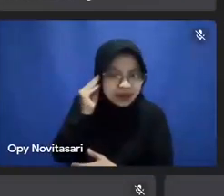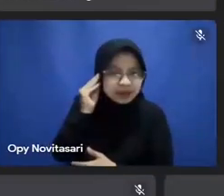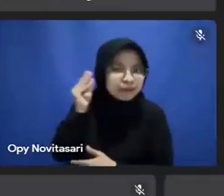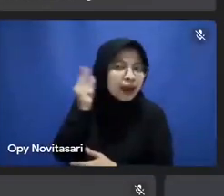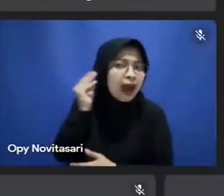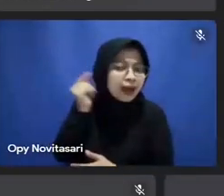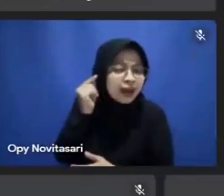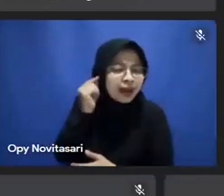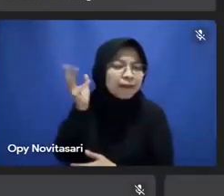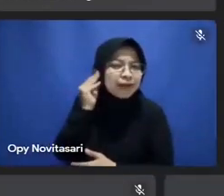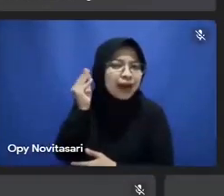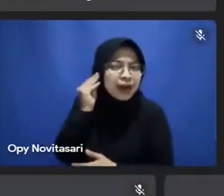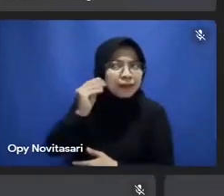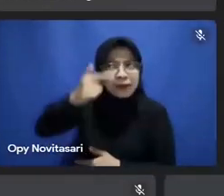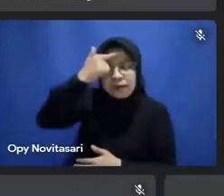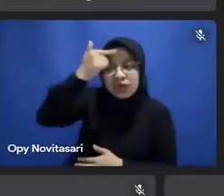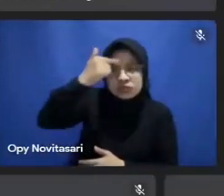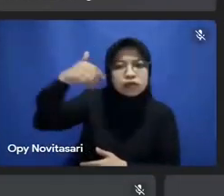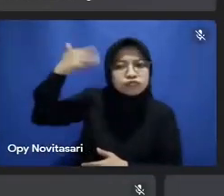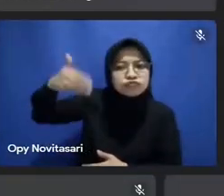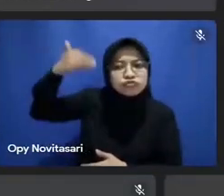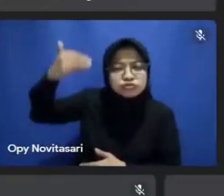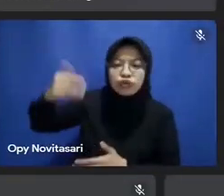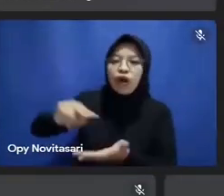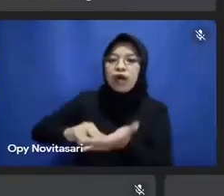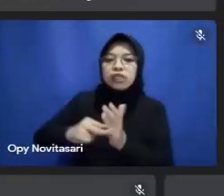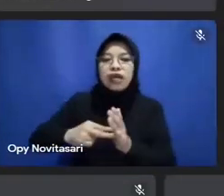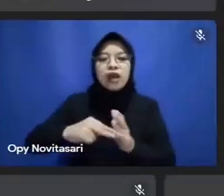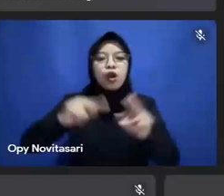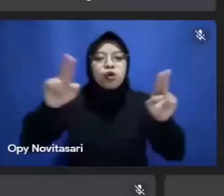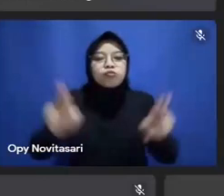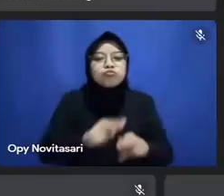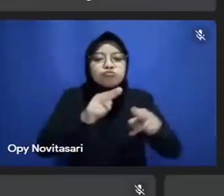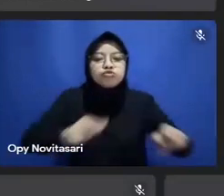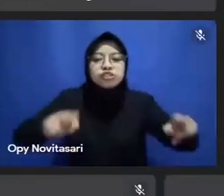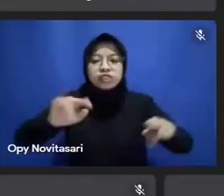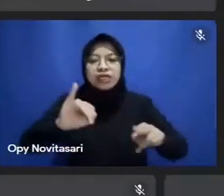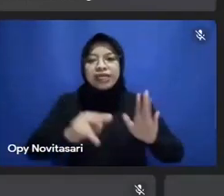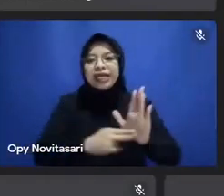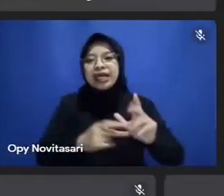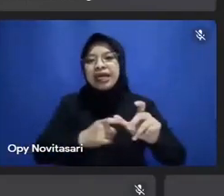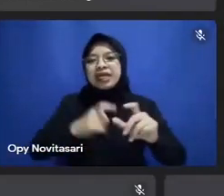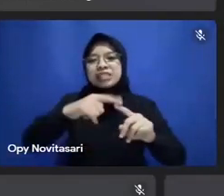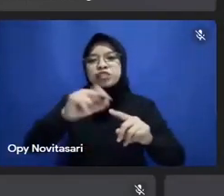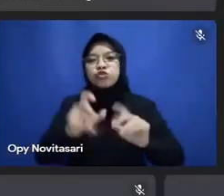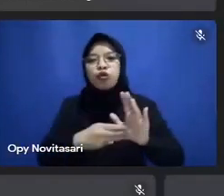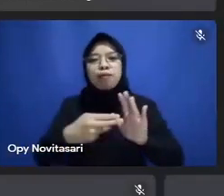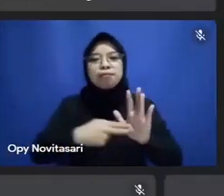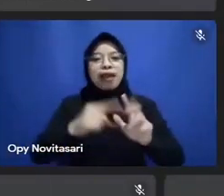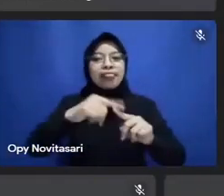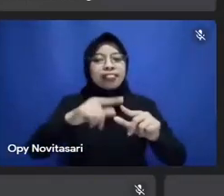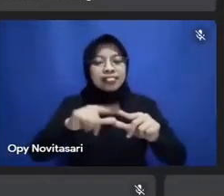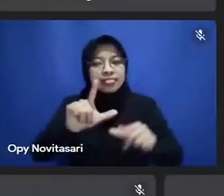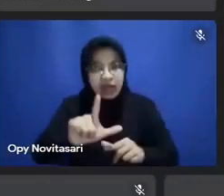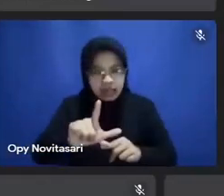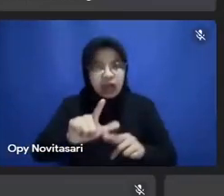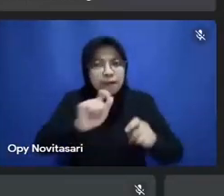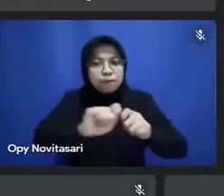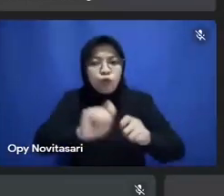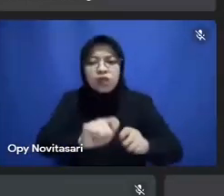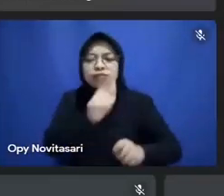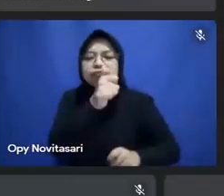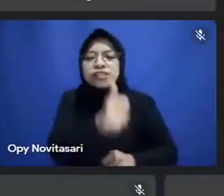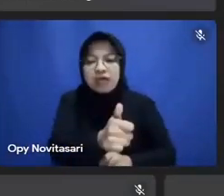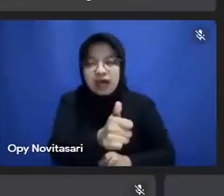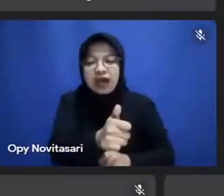bagaimana ee musik instrumental itu Katakanlah musik instrumental itu bisa dibuat